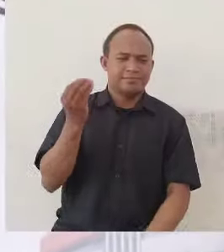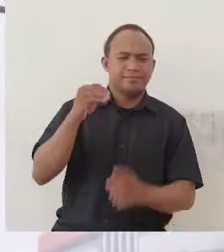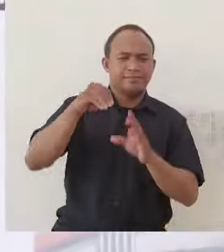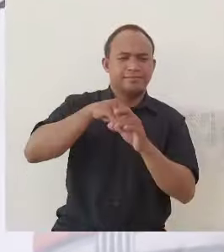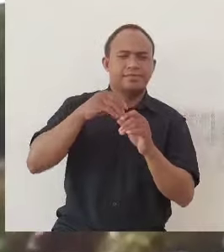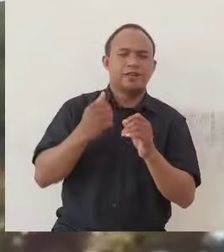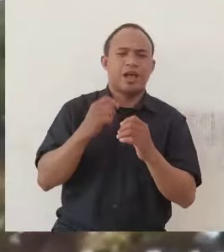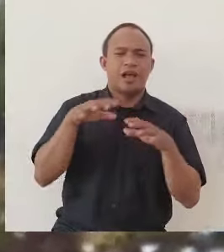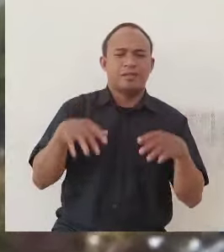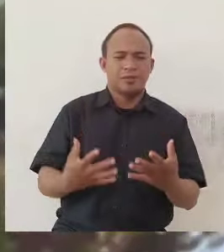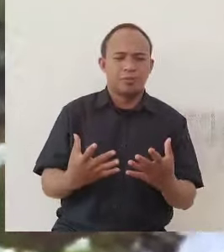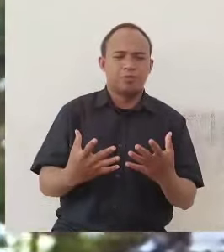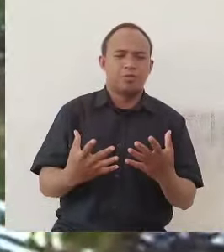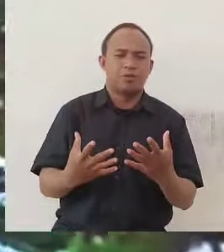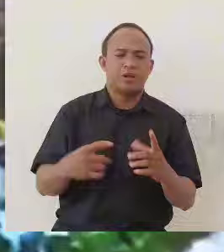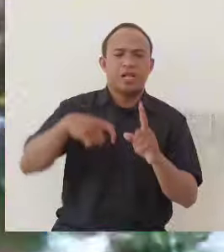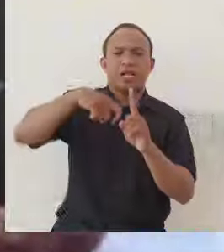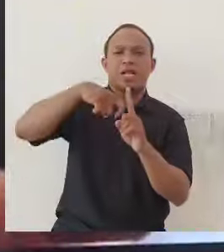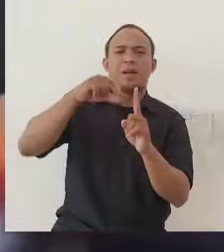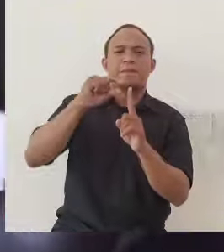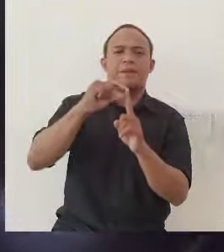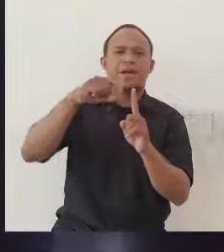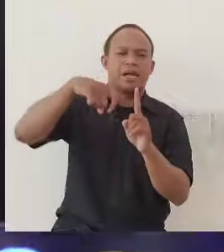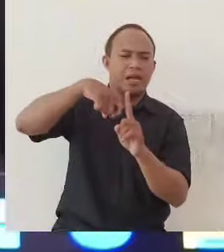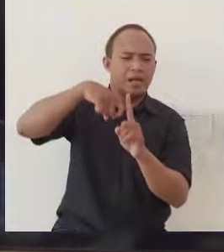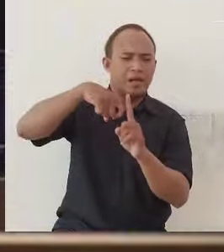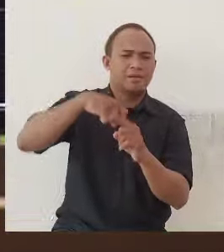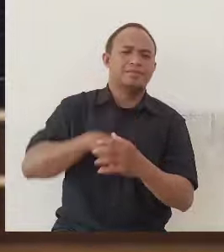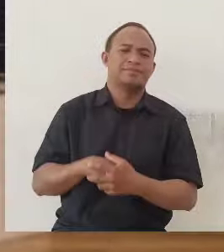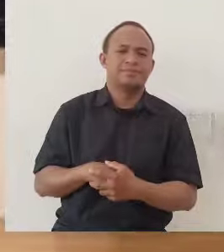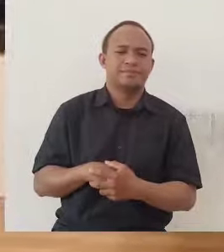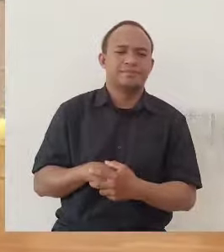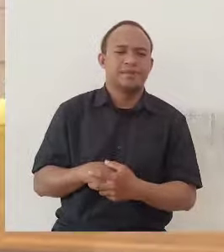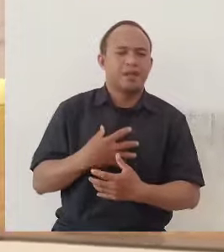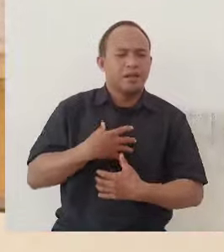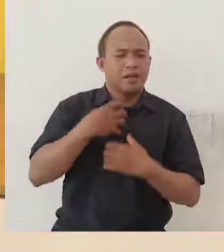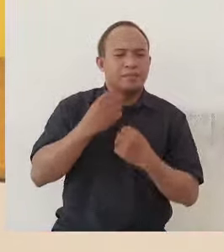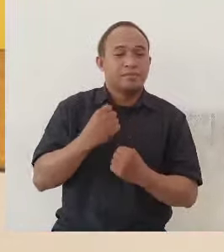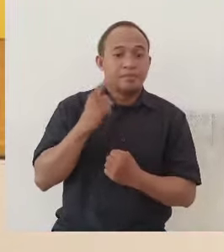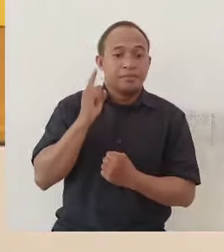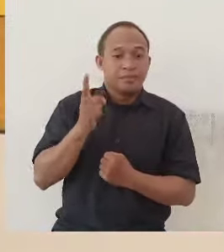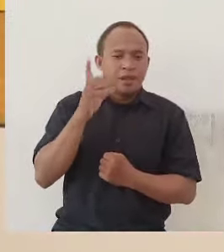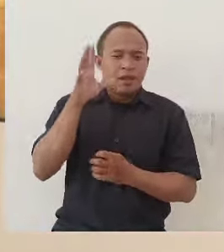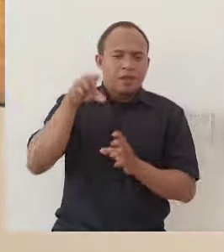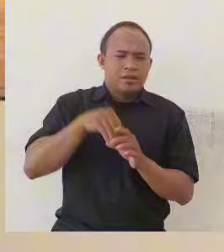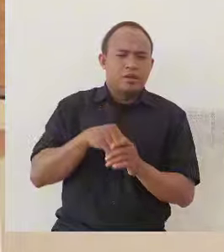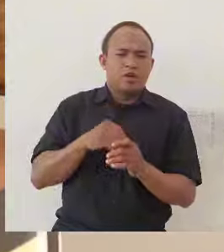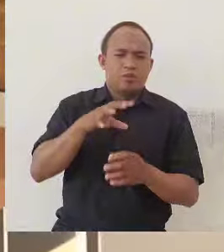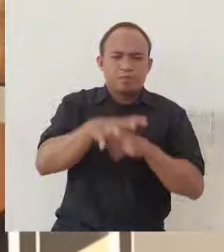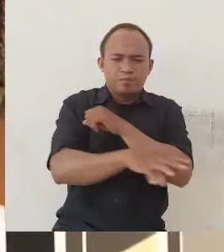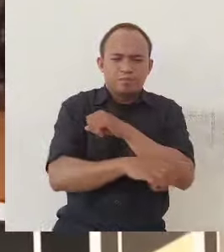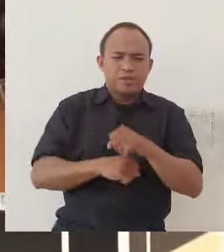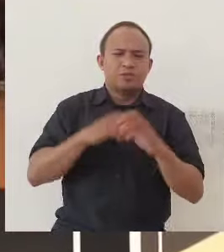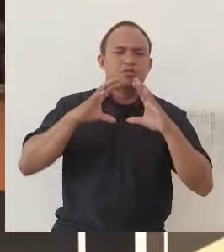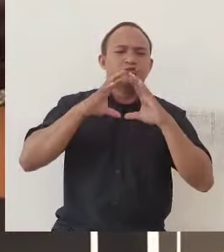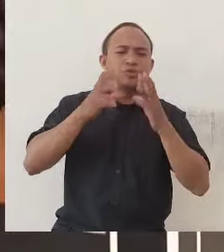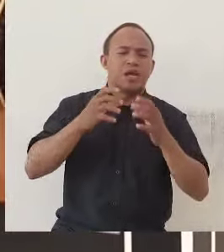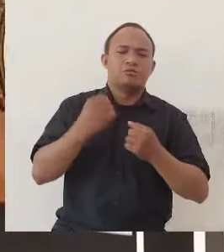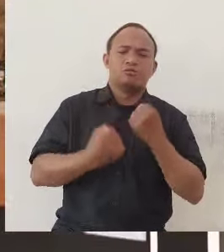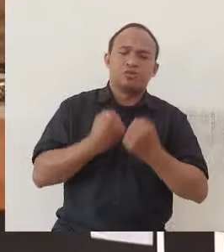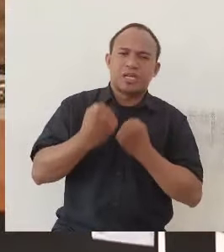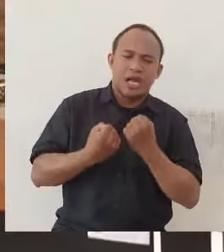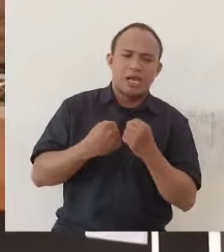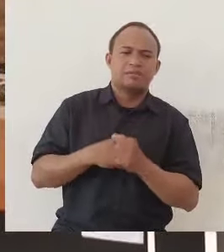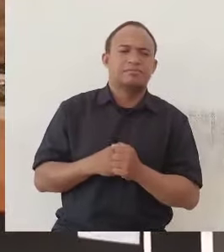Komite Advokasi Daerah atau KAD yang diinisiasi KPK diharapkan terus berperan untuk mencegah korupsi di